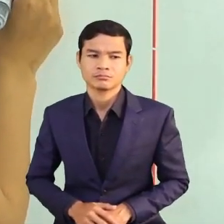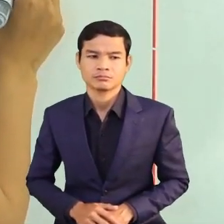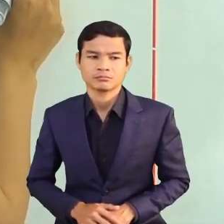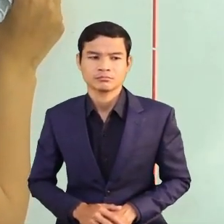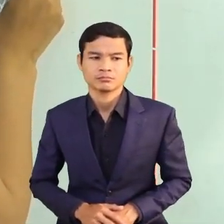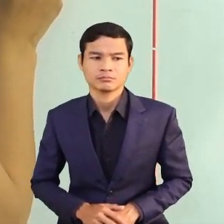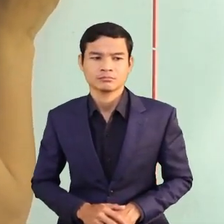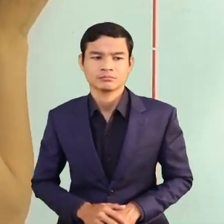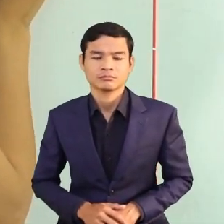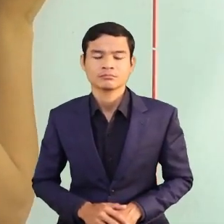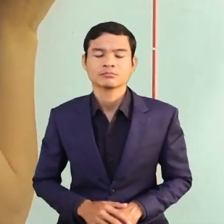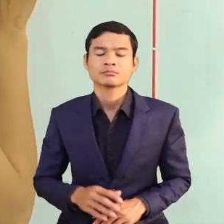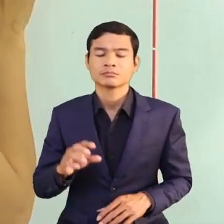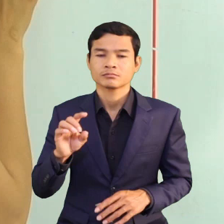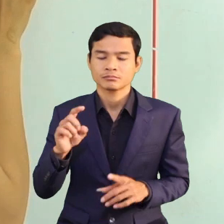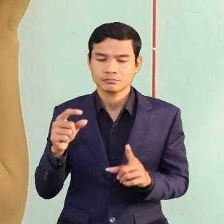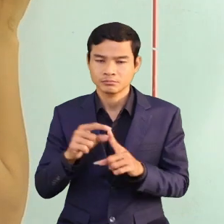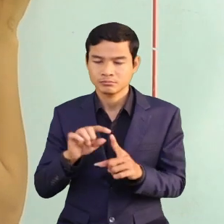จะเจ็บเชียงไว้